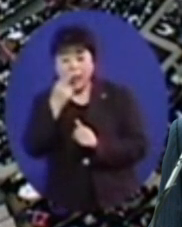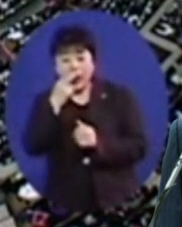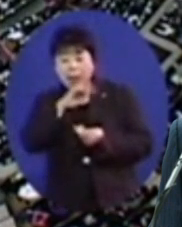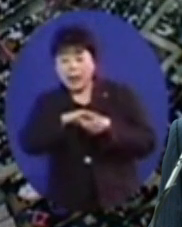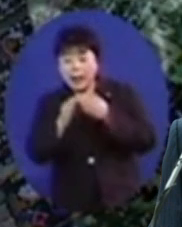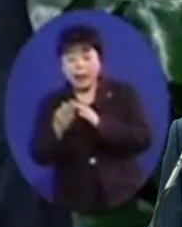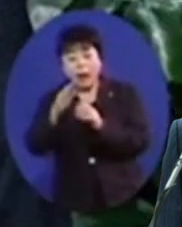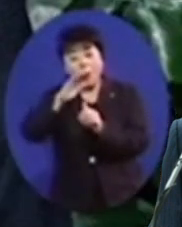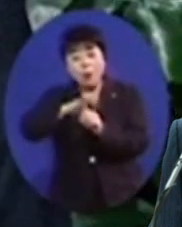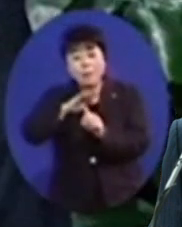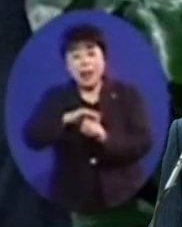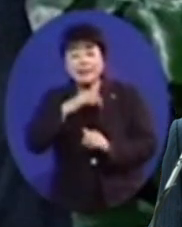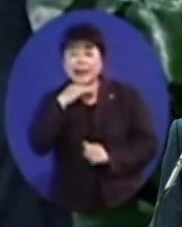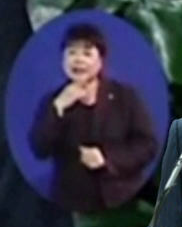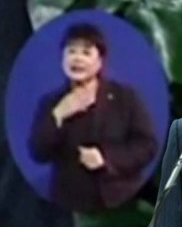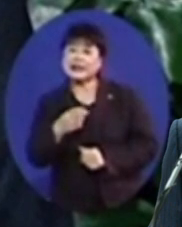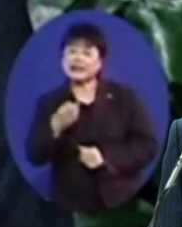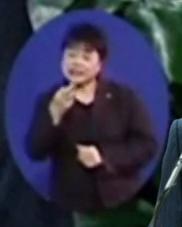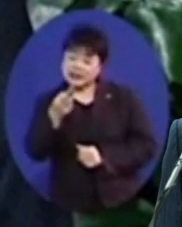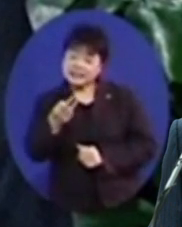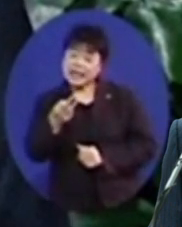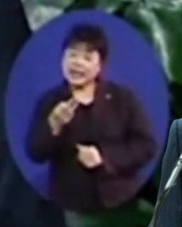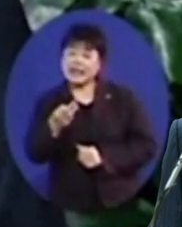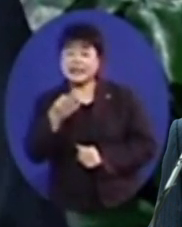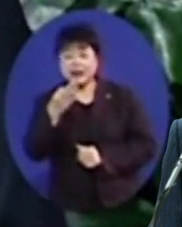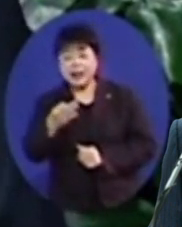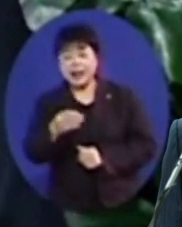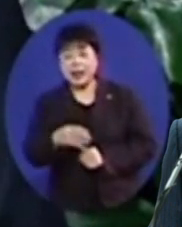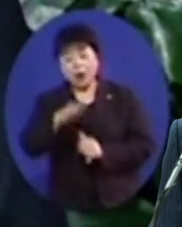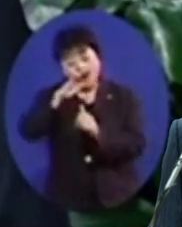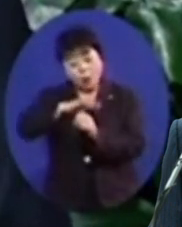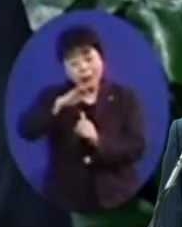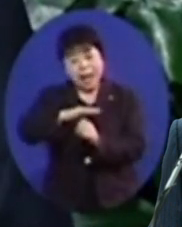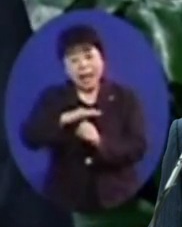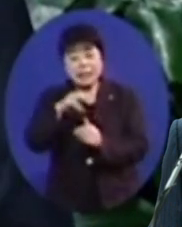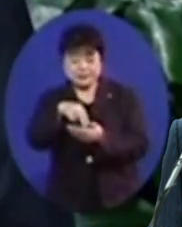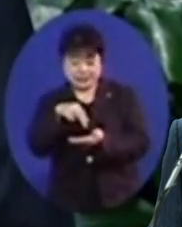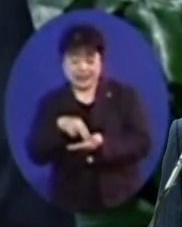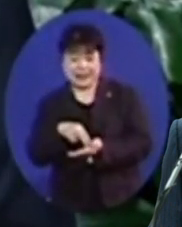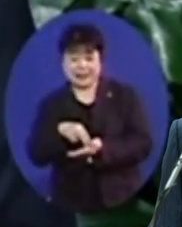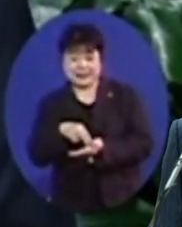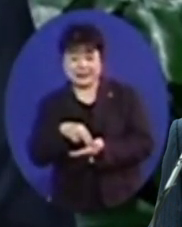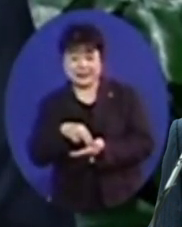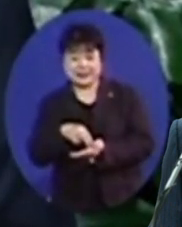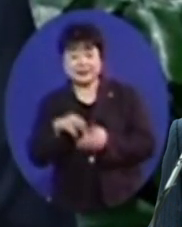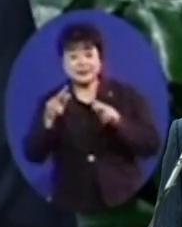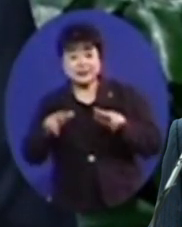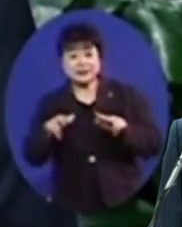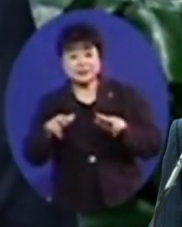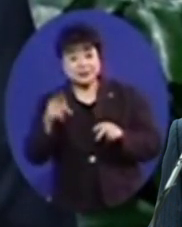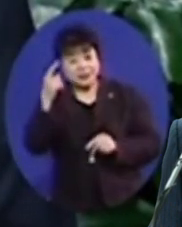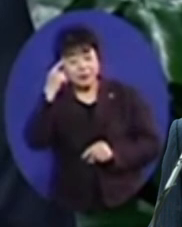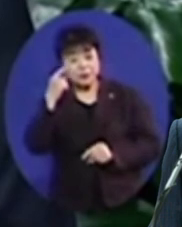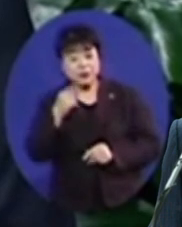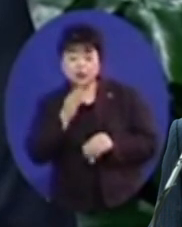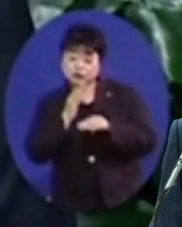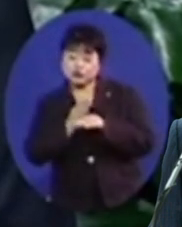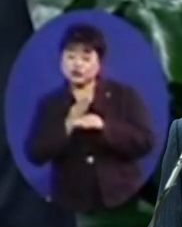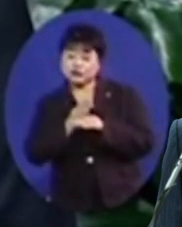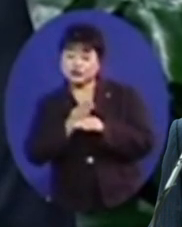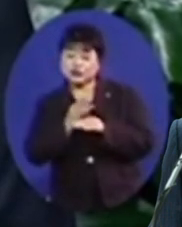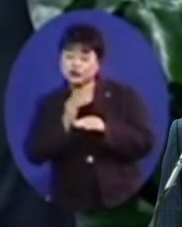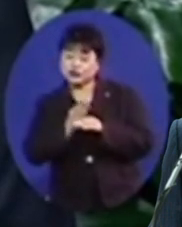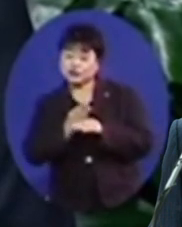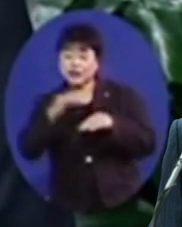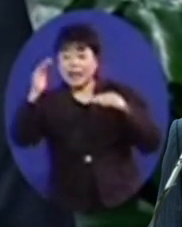13살 내지 14살 정도 소년입니다. 우리 요사야로 말하면 중학교 학생